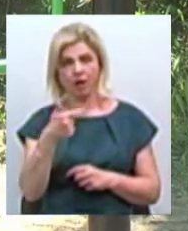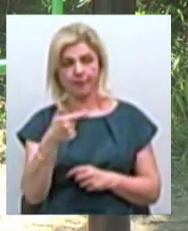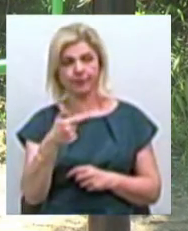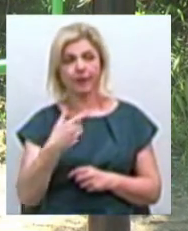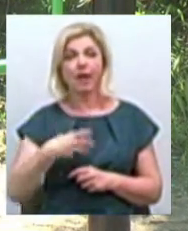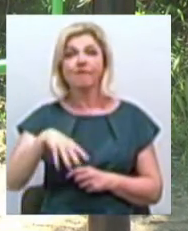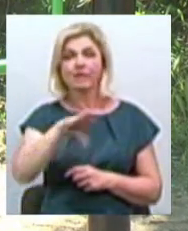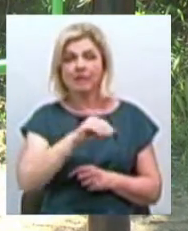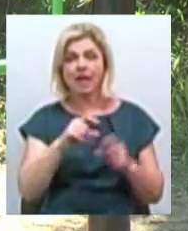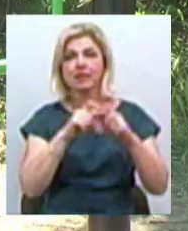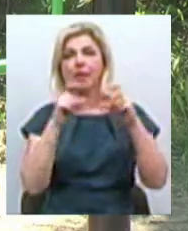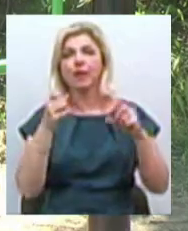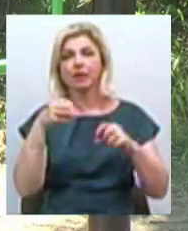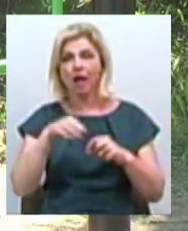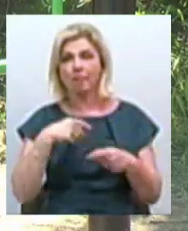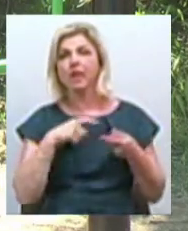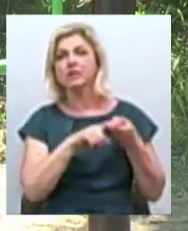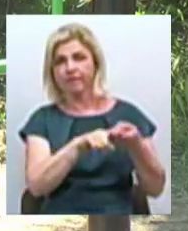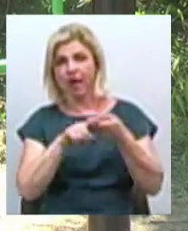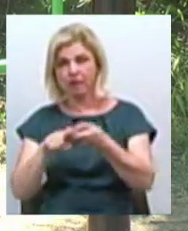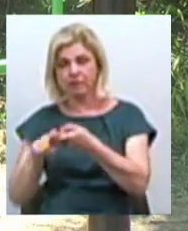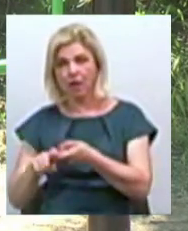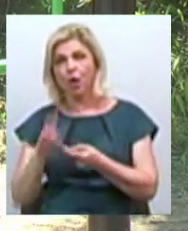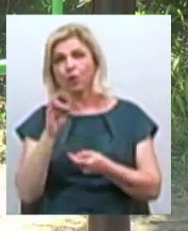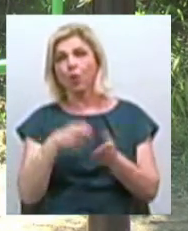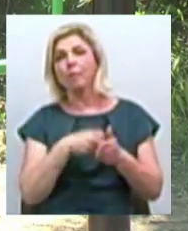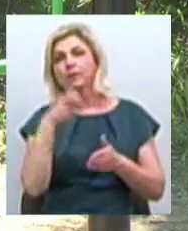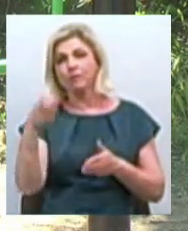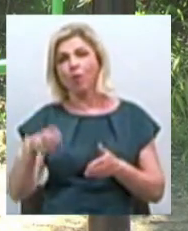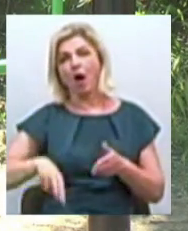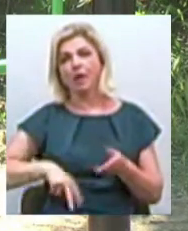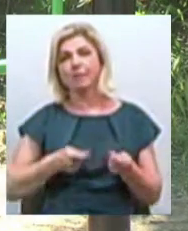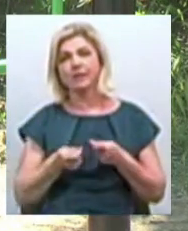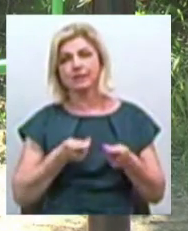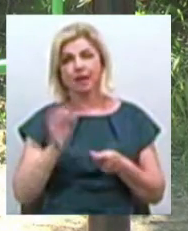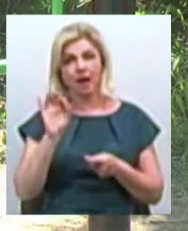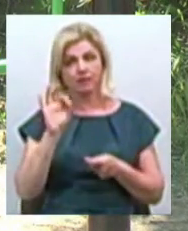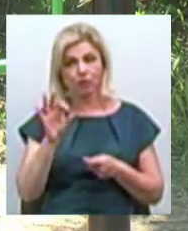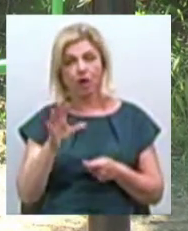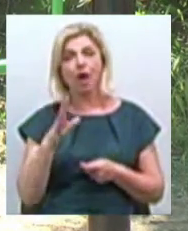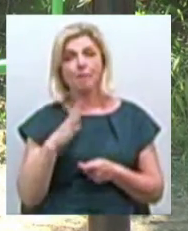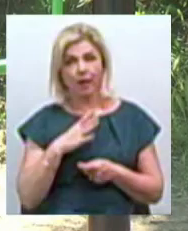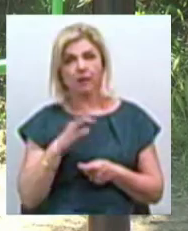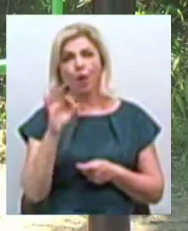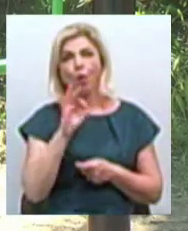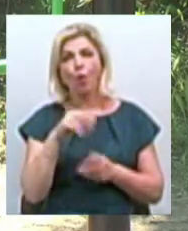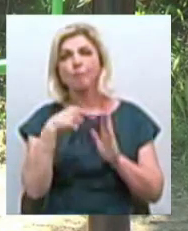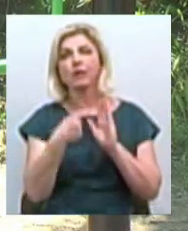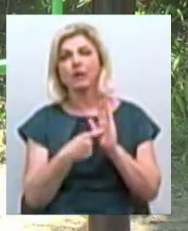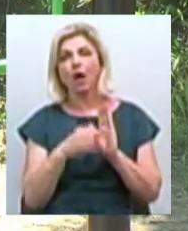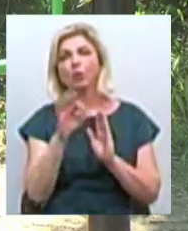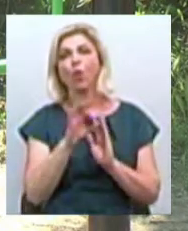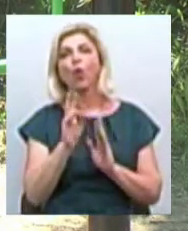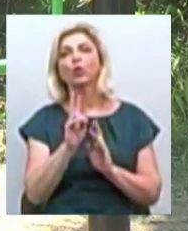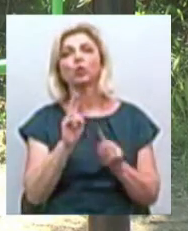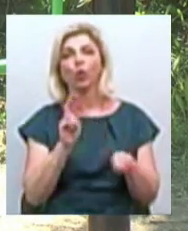зв'язку, листи від корабельної адміністрації були направлені. Є питання про балансоутримувача. Тут є поруч школа